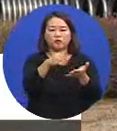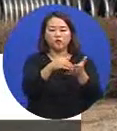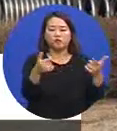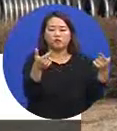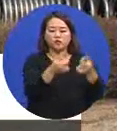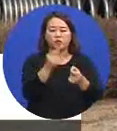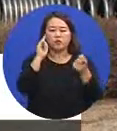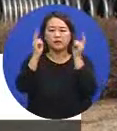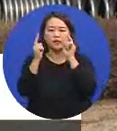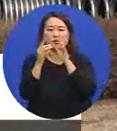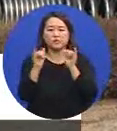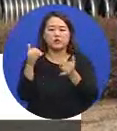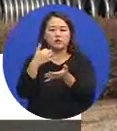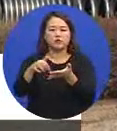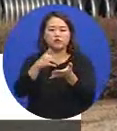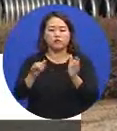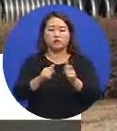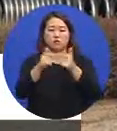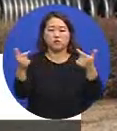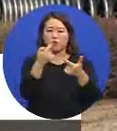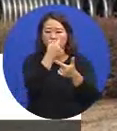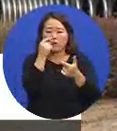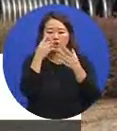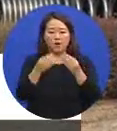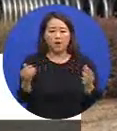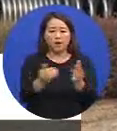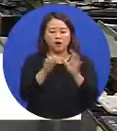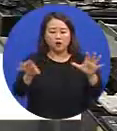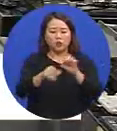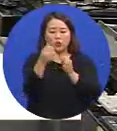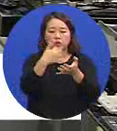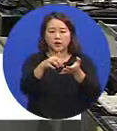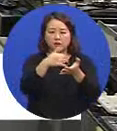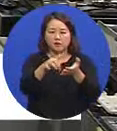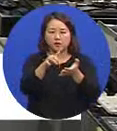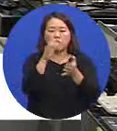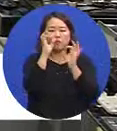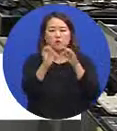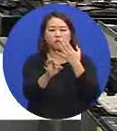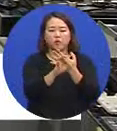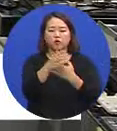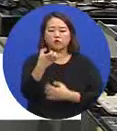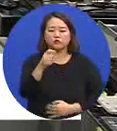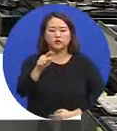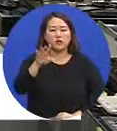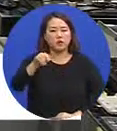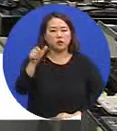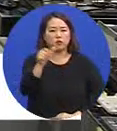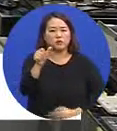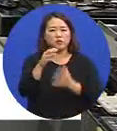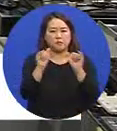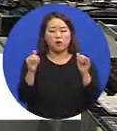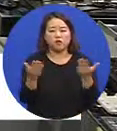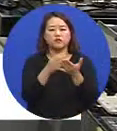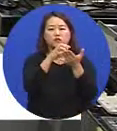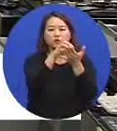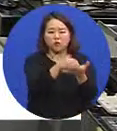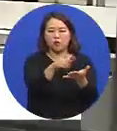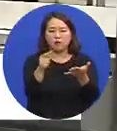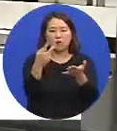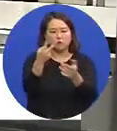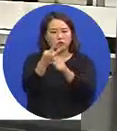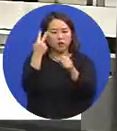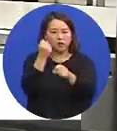것으로 나타났습니다. 통계청에 따르면 지난해 전북의 취업자 수는 91만 5천 명으로 2017년에 비해서 6천 명이